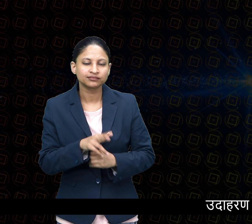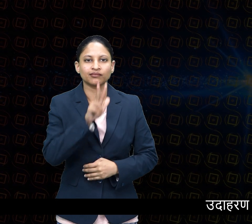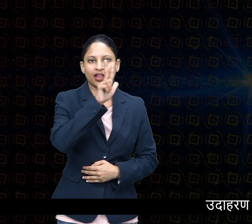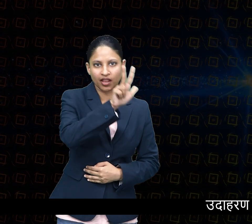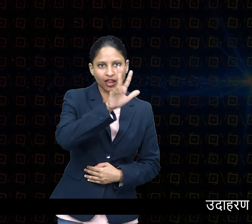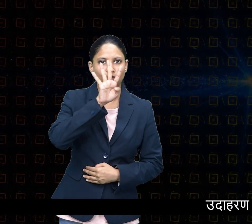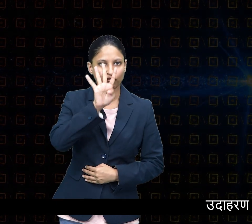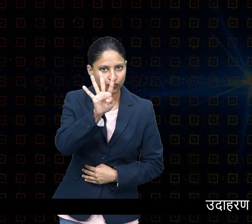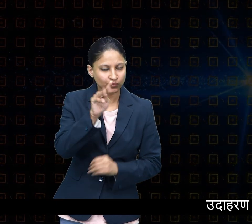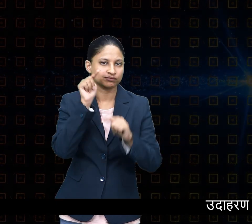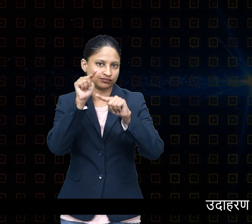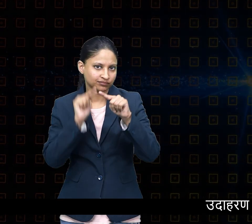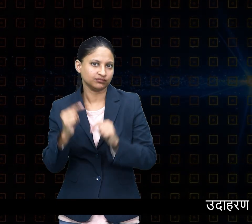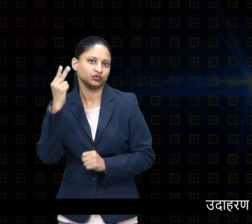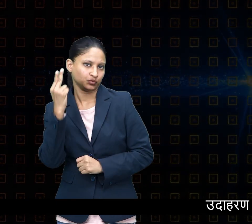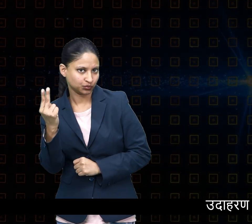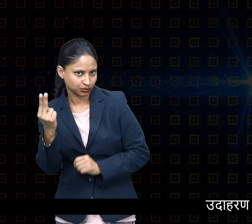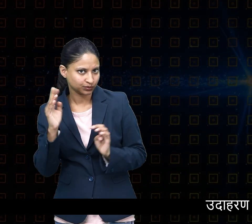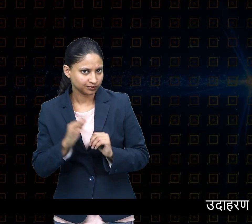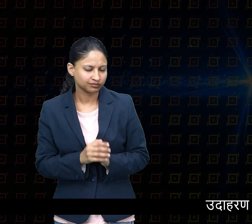उदाहरण 84 भाग 2।